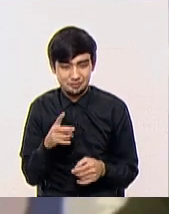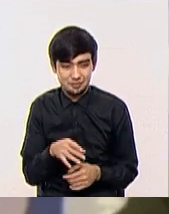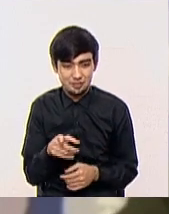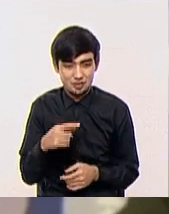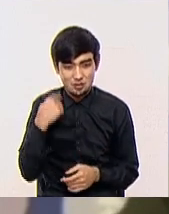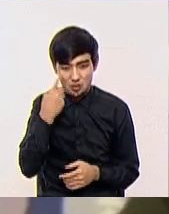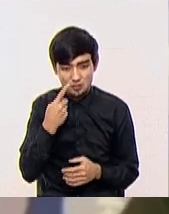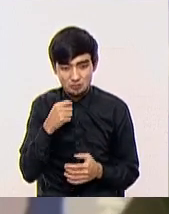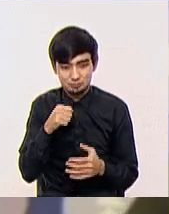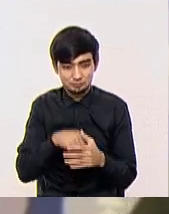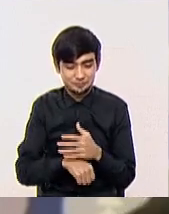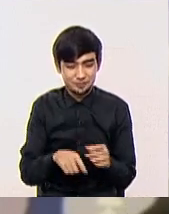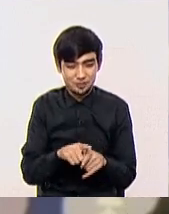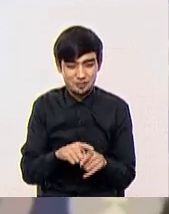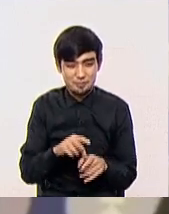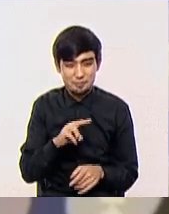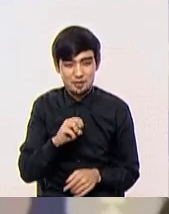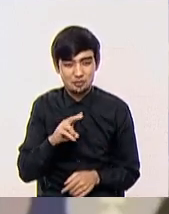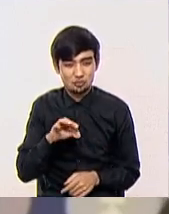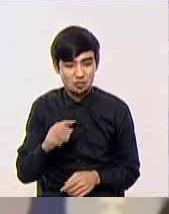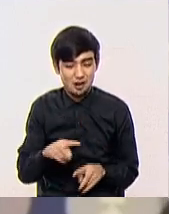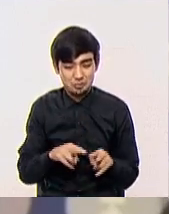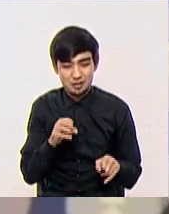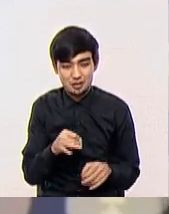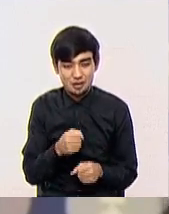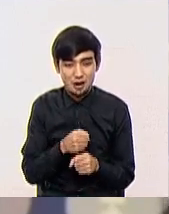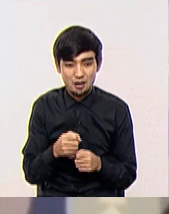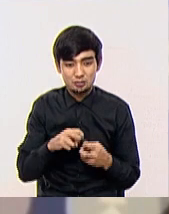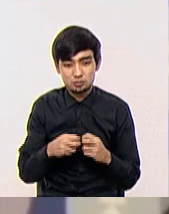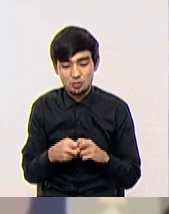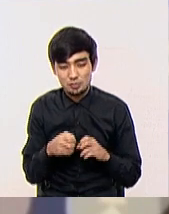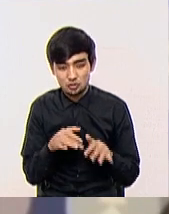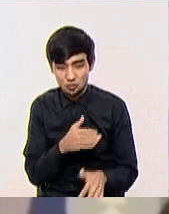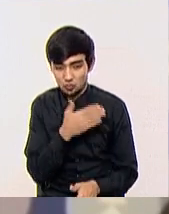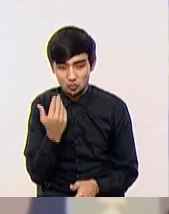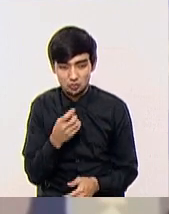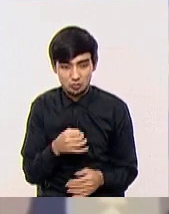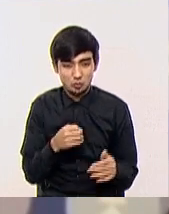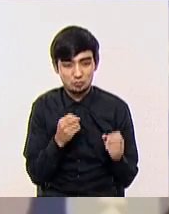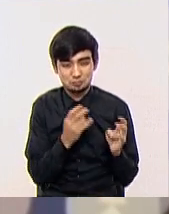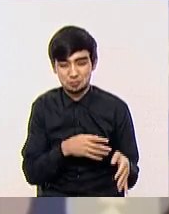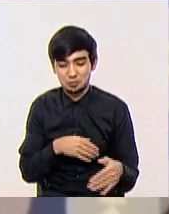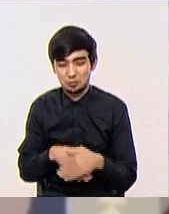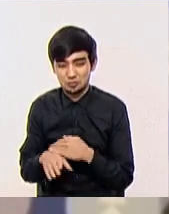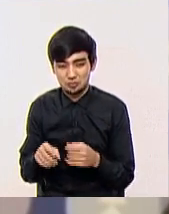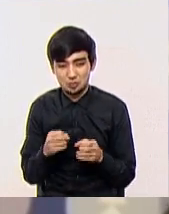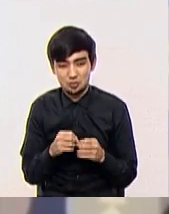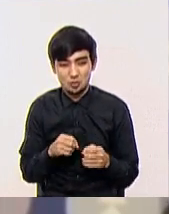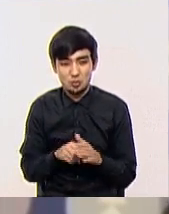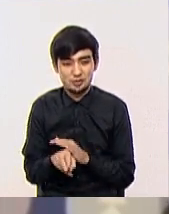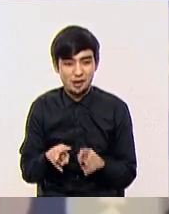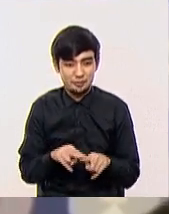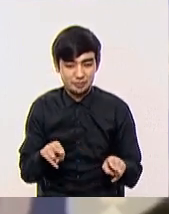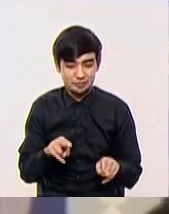прятать голову в песок, то есть не заниматься решением вопроса, а избежать любых